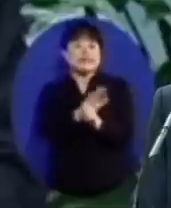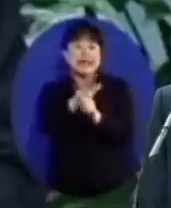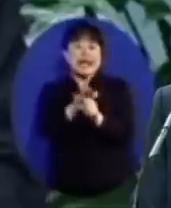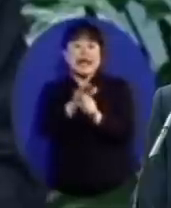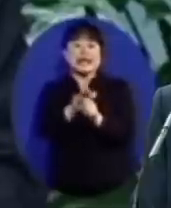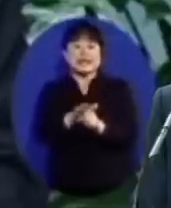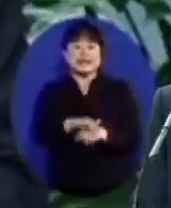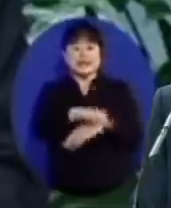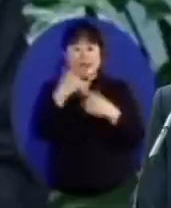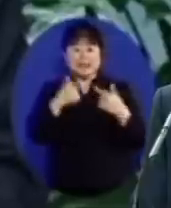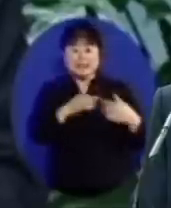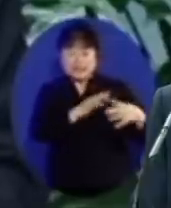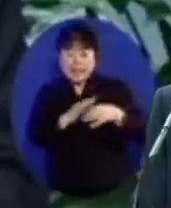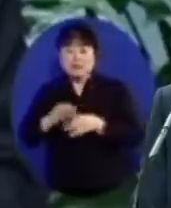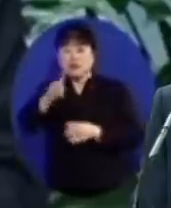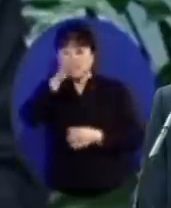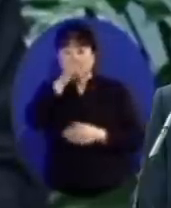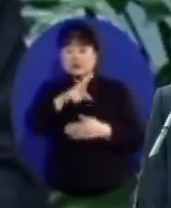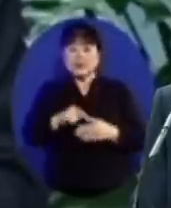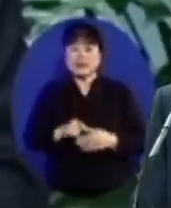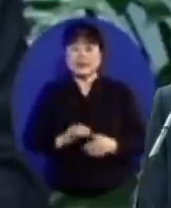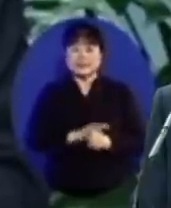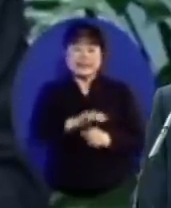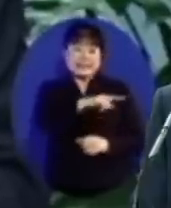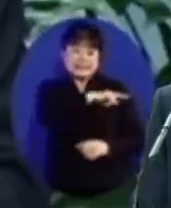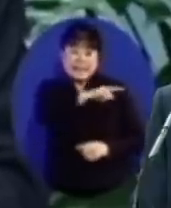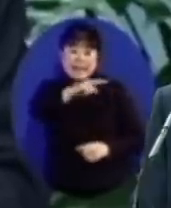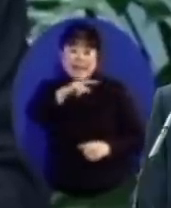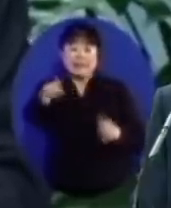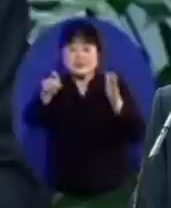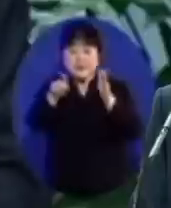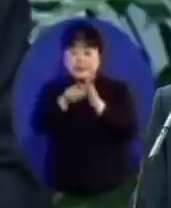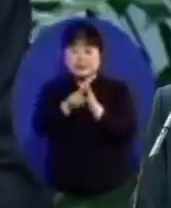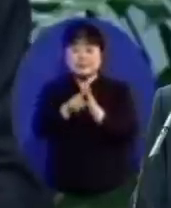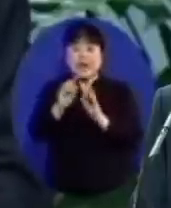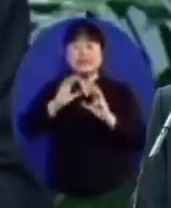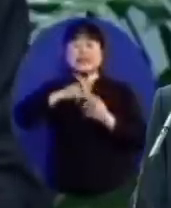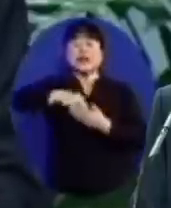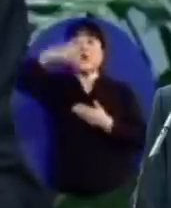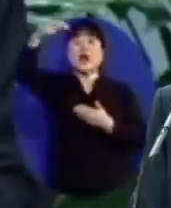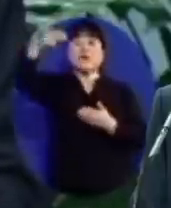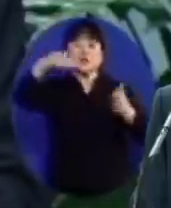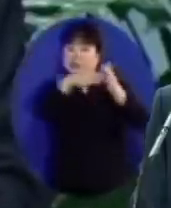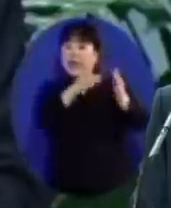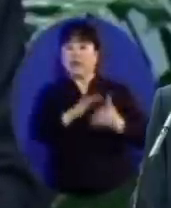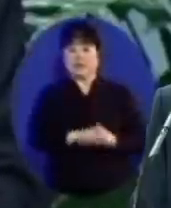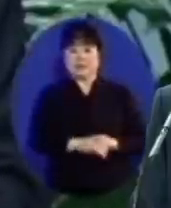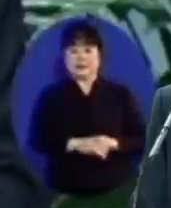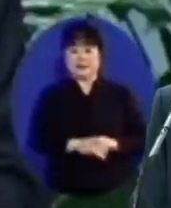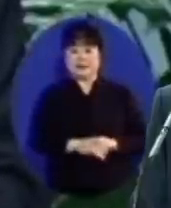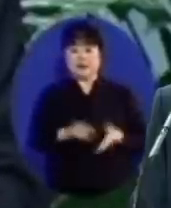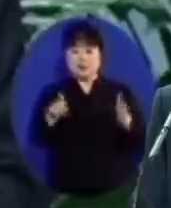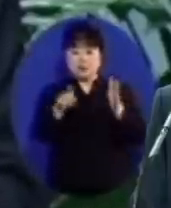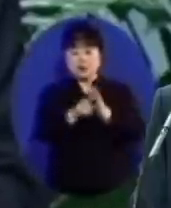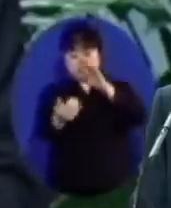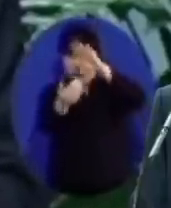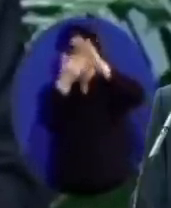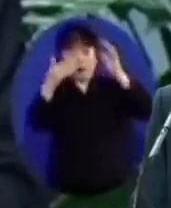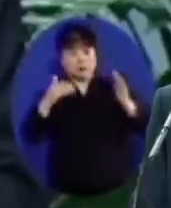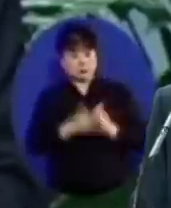다 언제까지 있을 것인데 그 중에 사랑은 제일인데 믿음도 천당 가면 끝장나지 않습니까? 믿음이